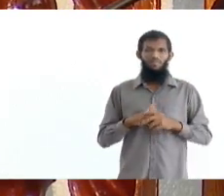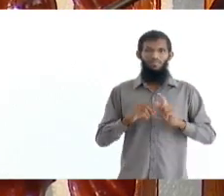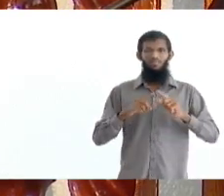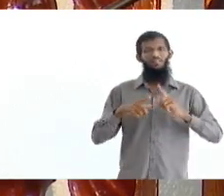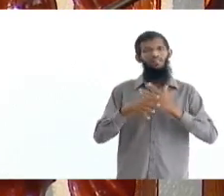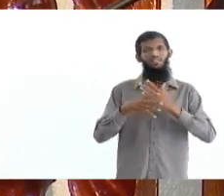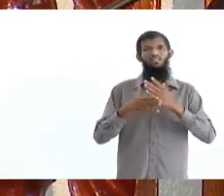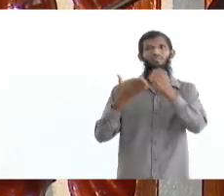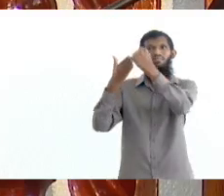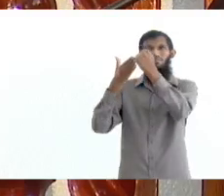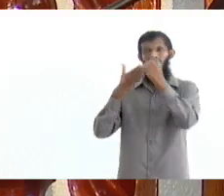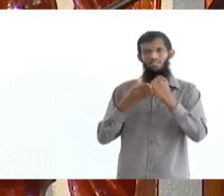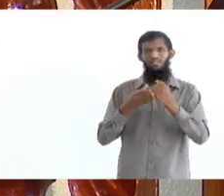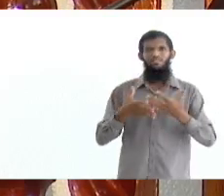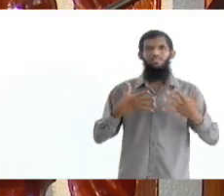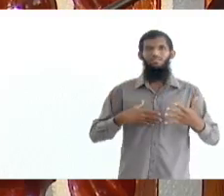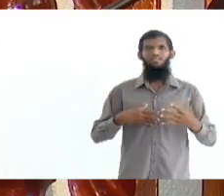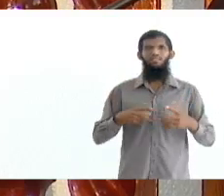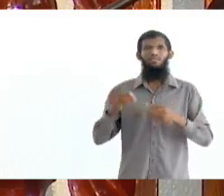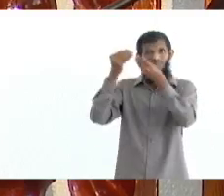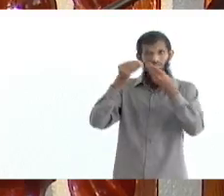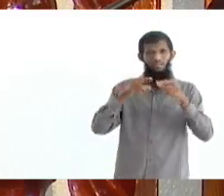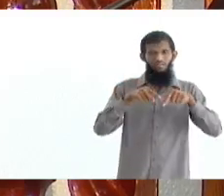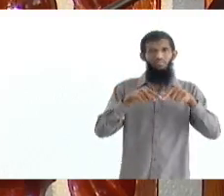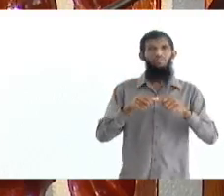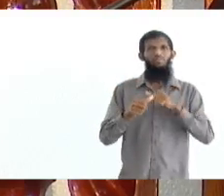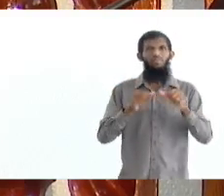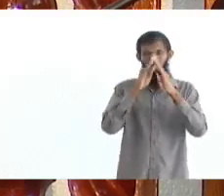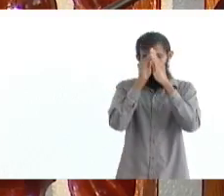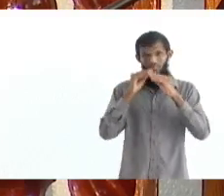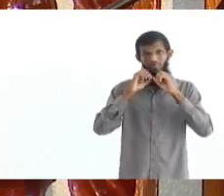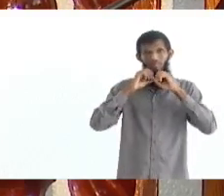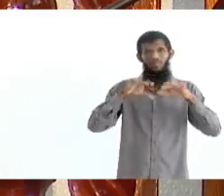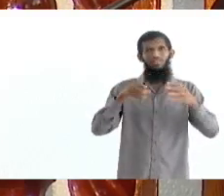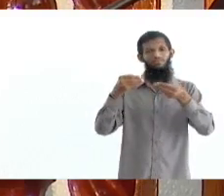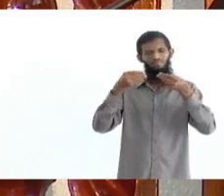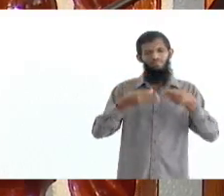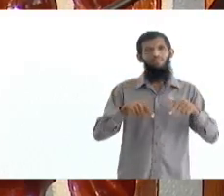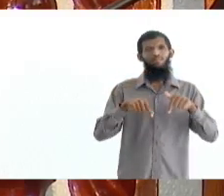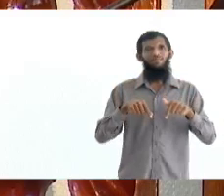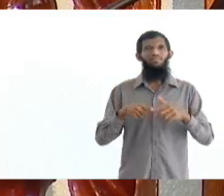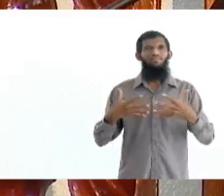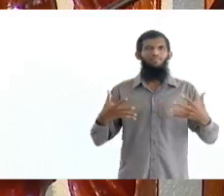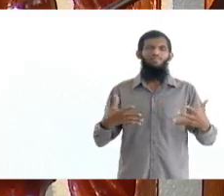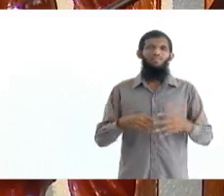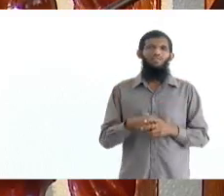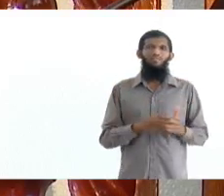ದೆವ್ವ ಎ ರಿಸ್ಕು ಕಾ ಬರಕಾ ಲವ್ವಾನ್ ದೇವ್ ಹದ್ದವ ಬಡ್ಕುರ